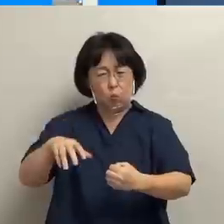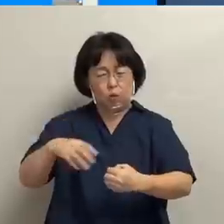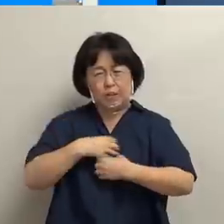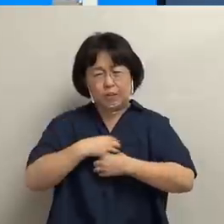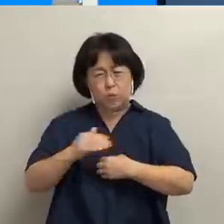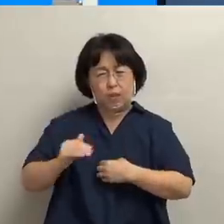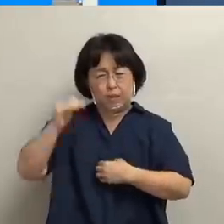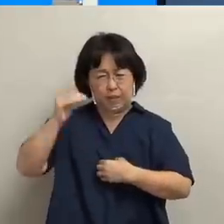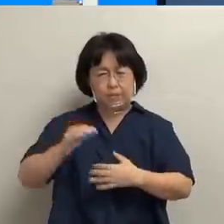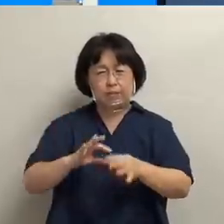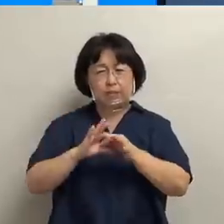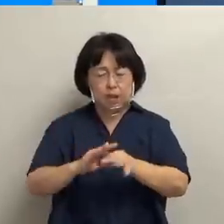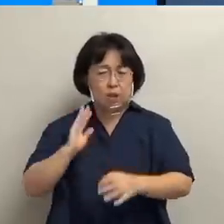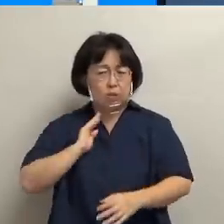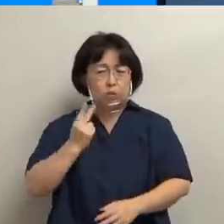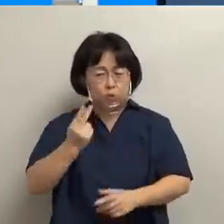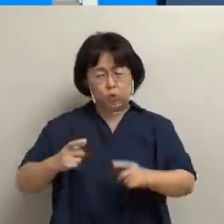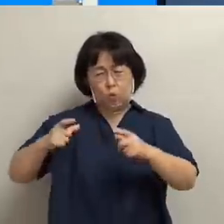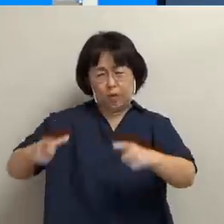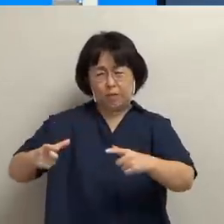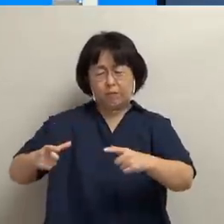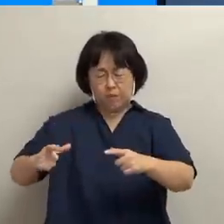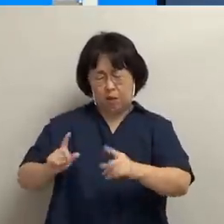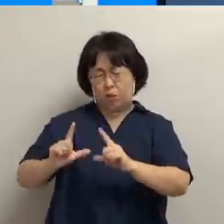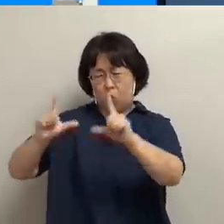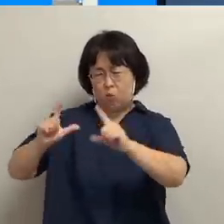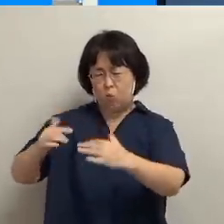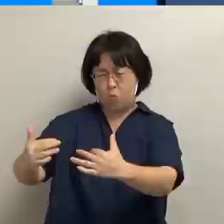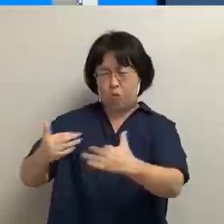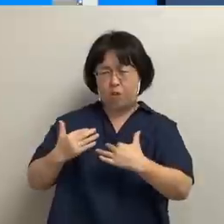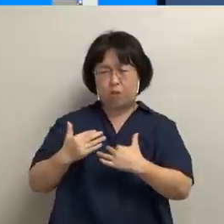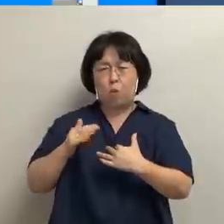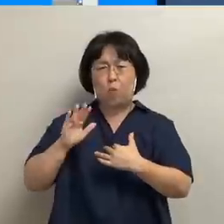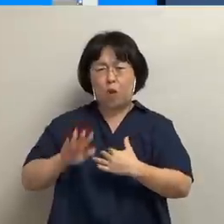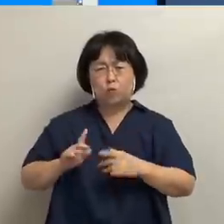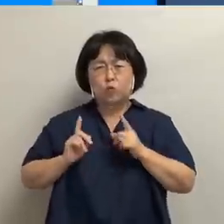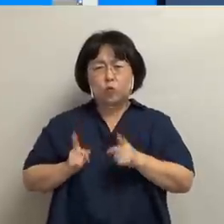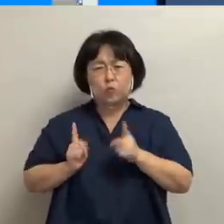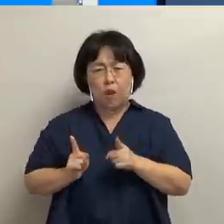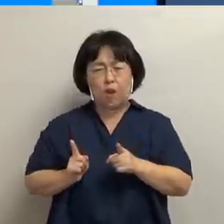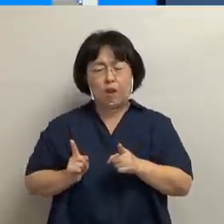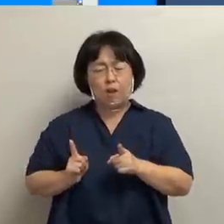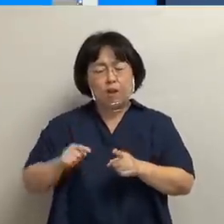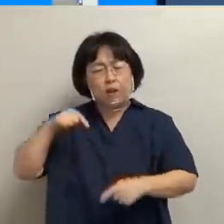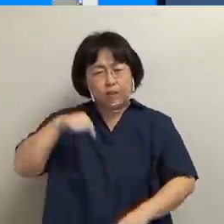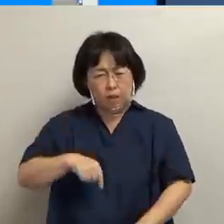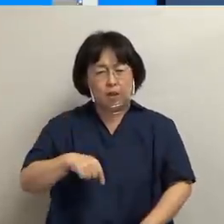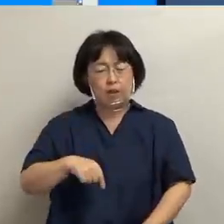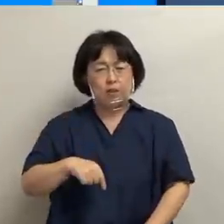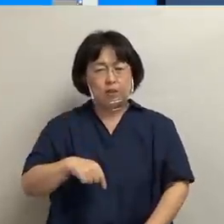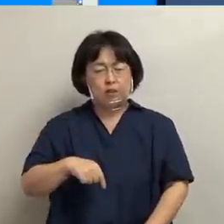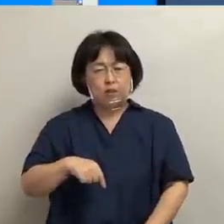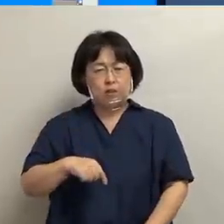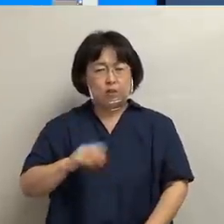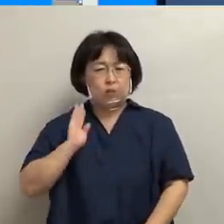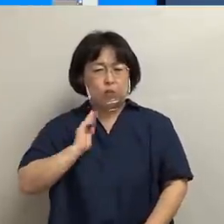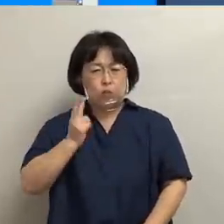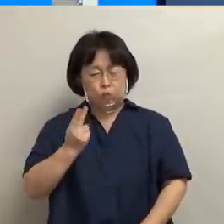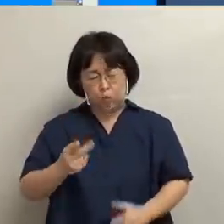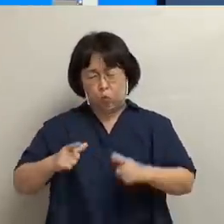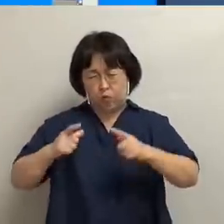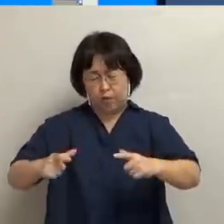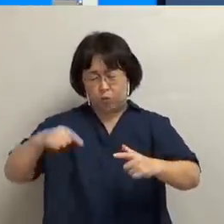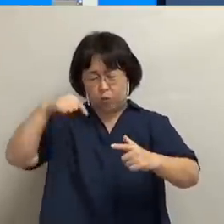首都圏にあって東京の影響も受けやすいこの群馬県が関東首都圏でですね最も高い